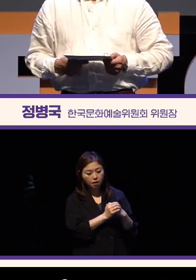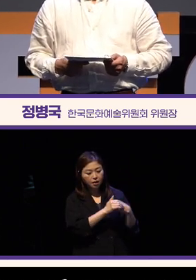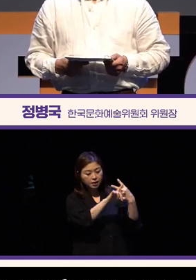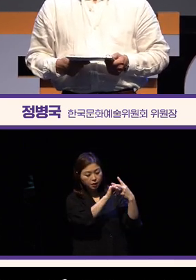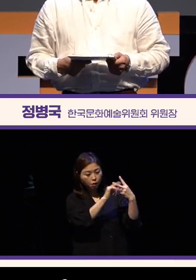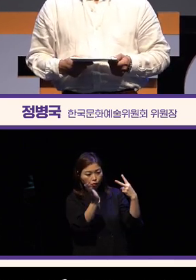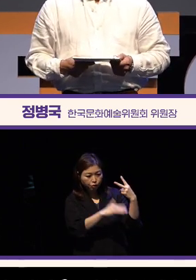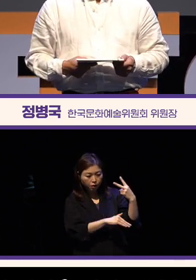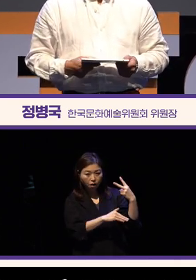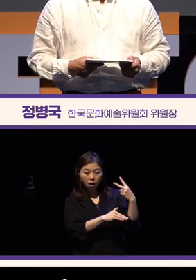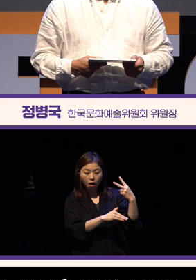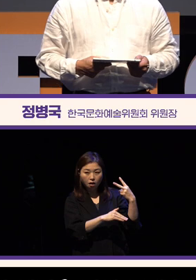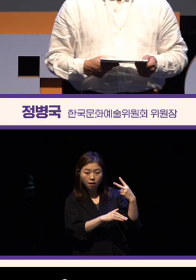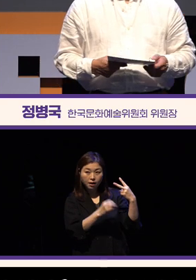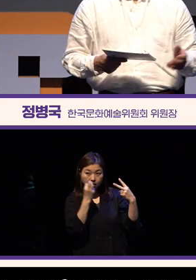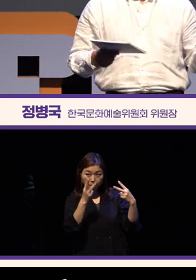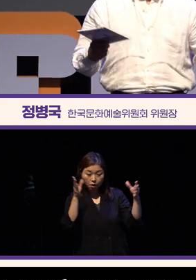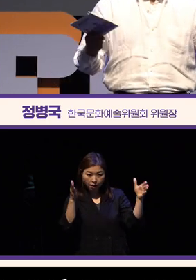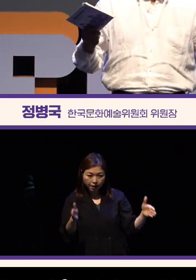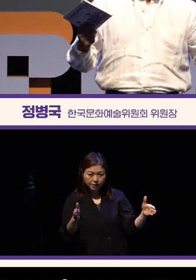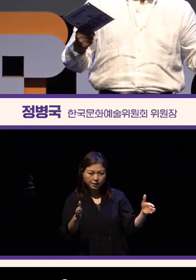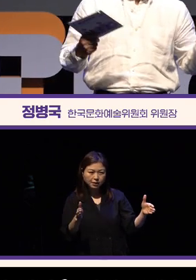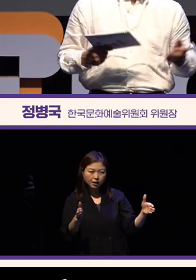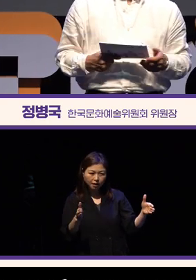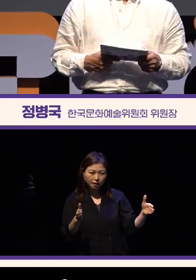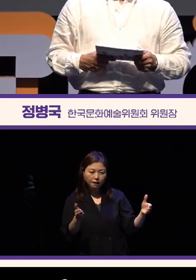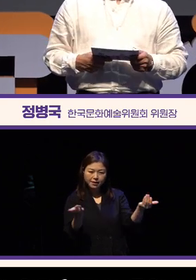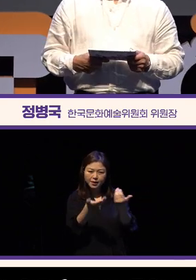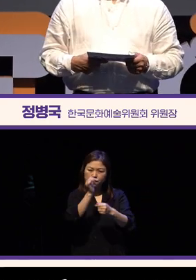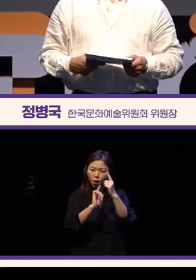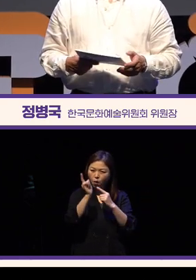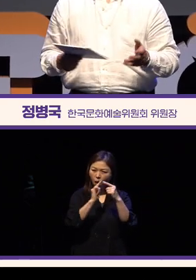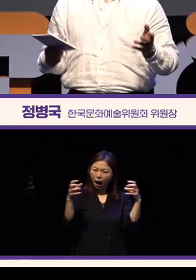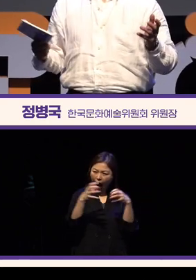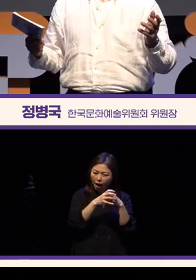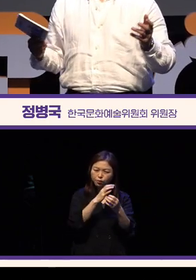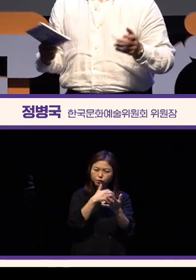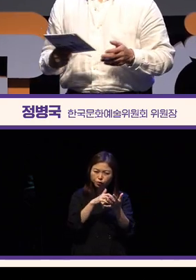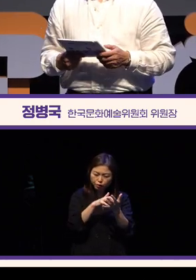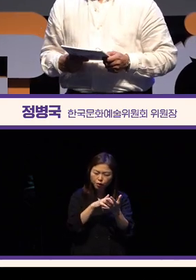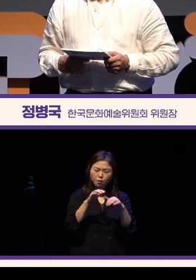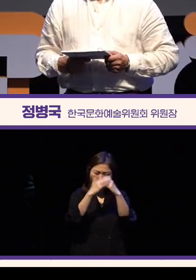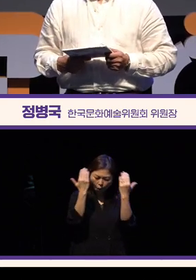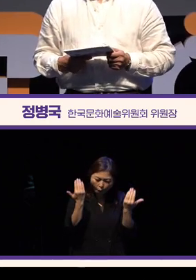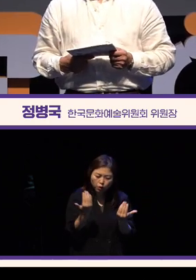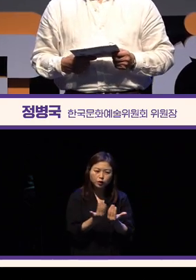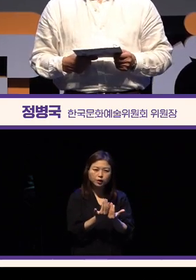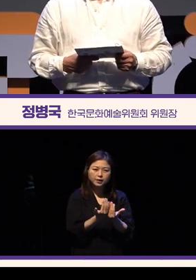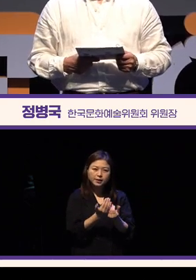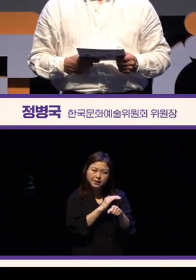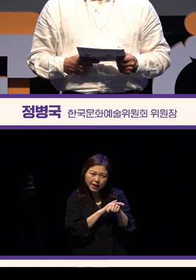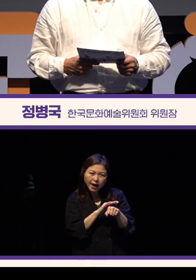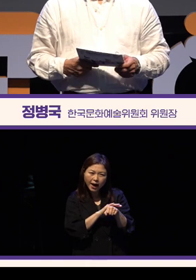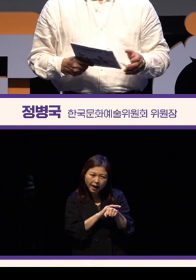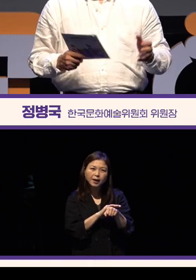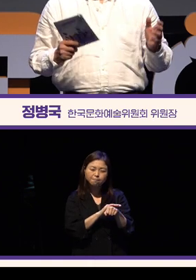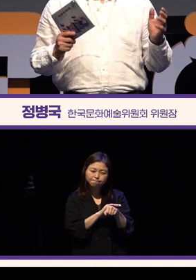걸친 현장 업무 보고를 통해서 여러분들이 주신 의견들을 가능하면 많이 수렴을 하려고 노력을